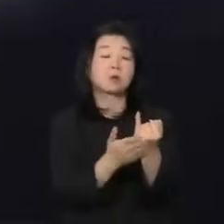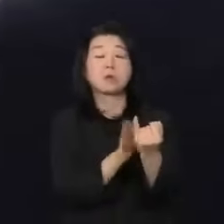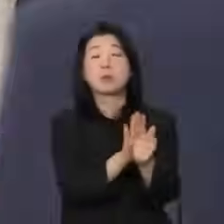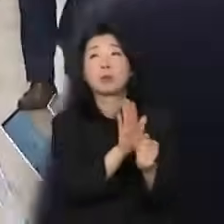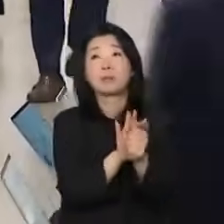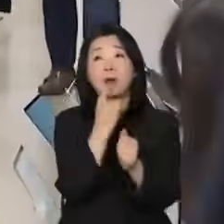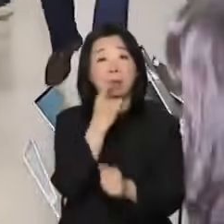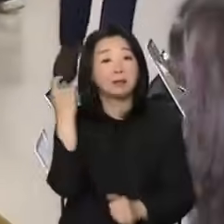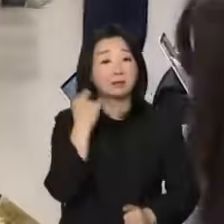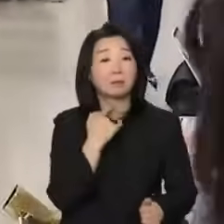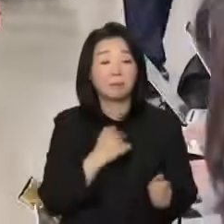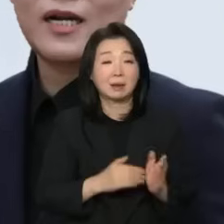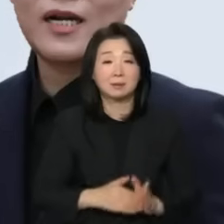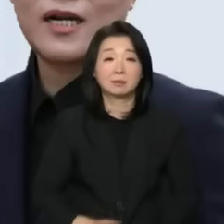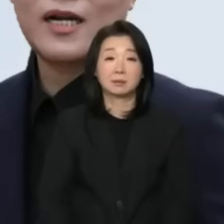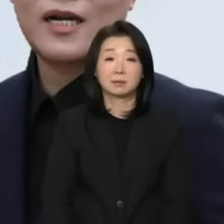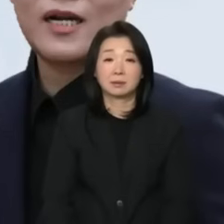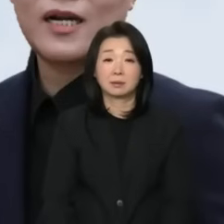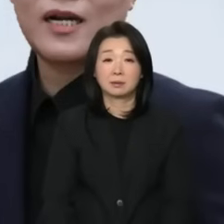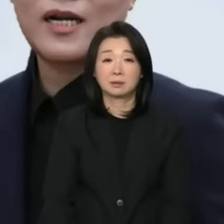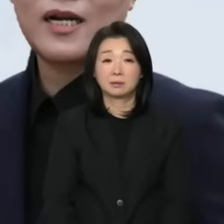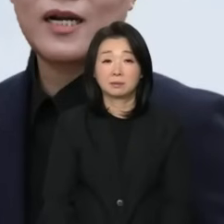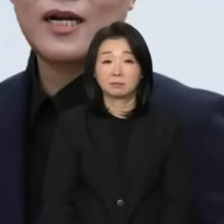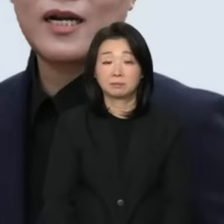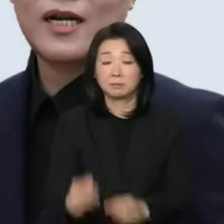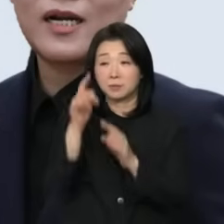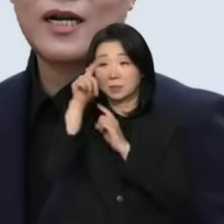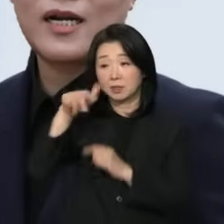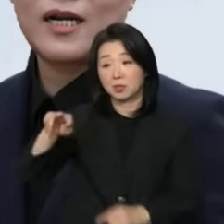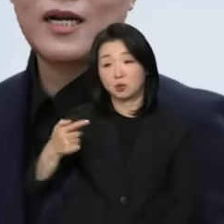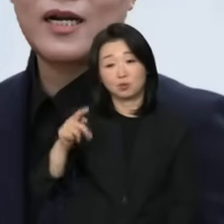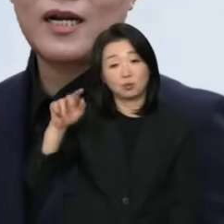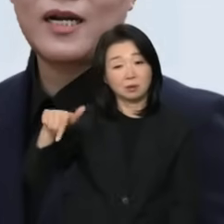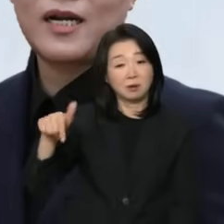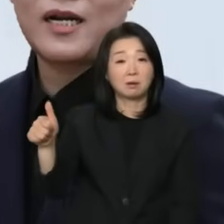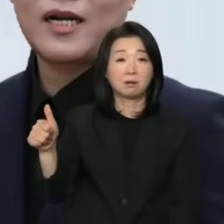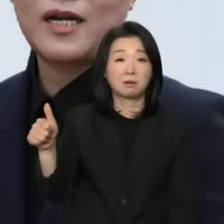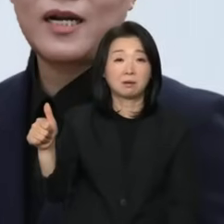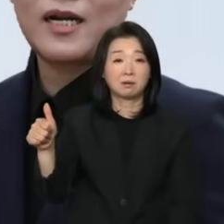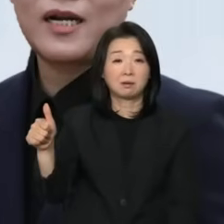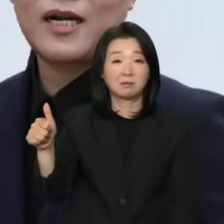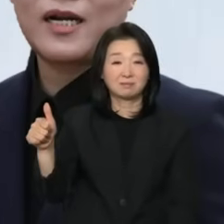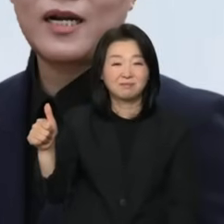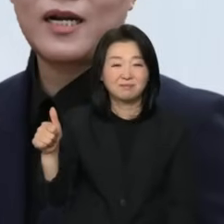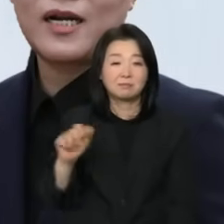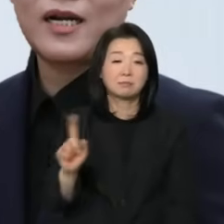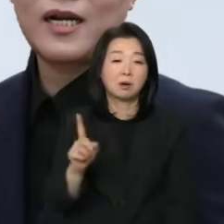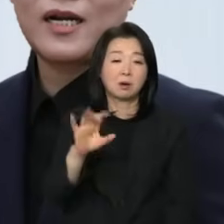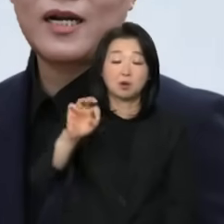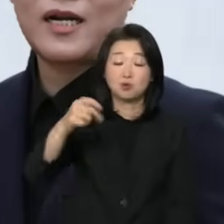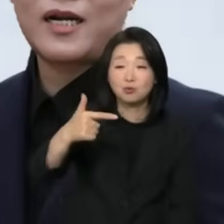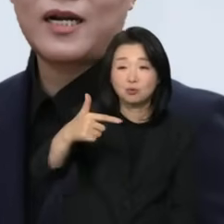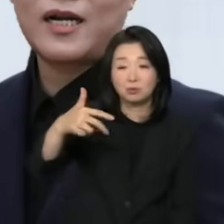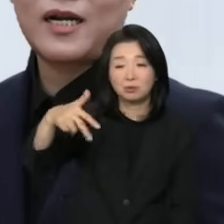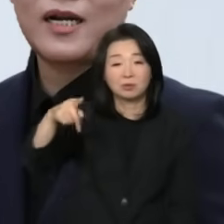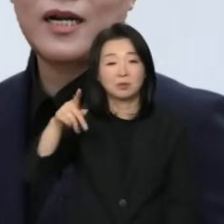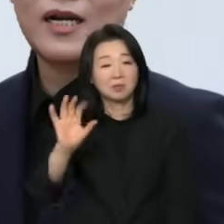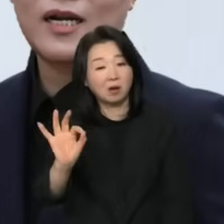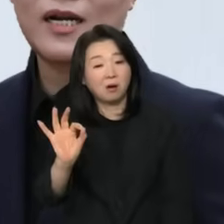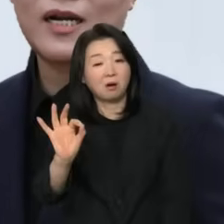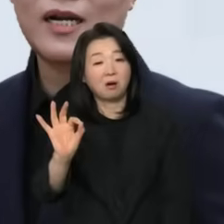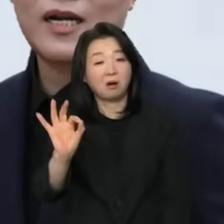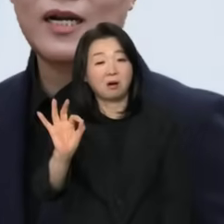말을 들었다고 주장합니다. 준석이가 하도 윤한웅이고 정진석이고 막